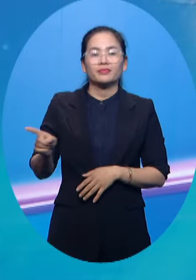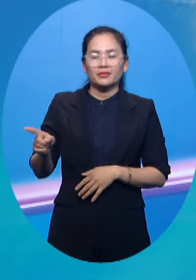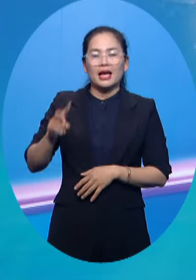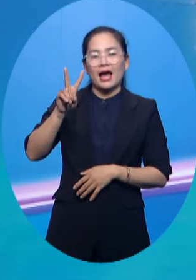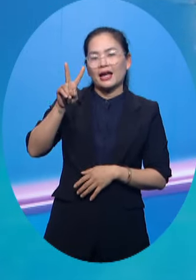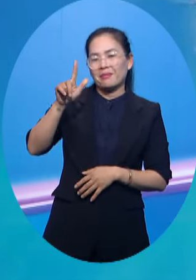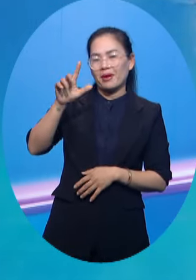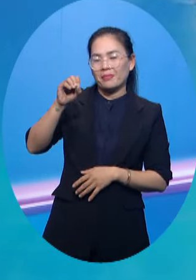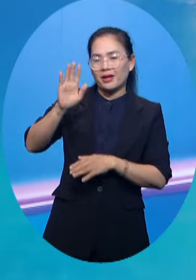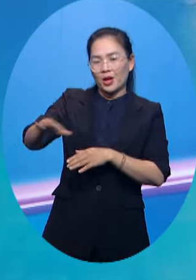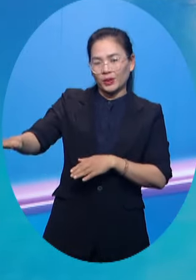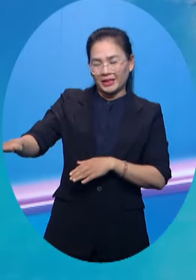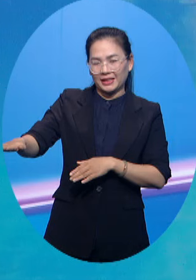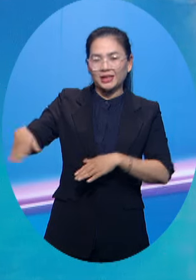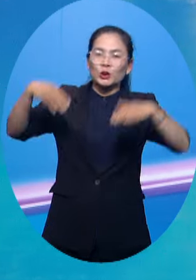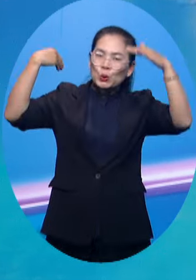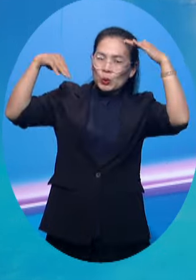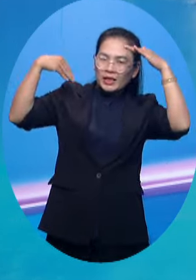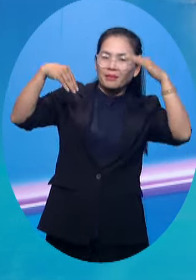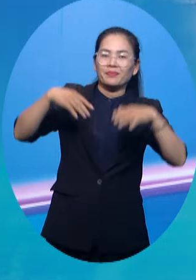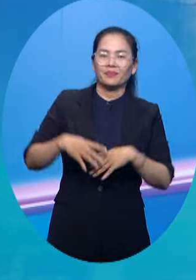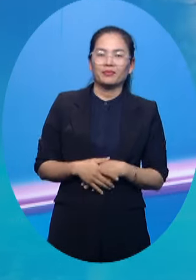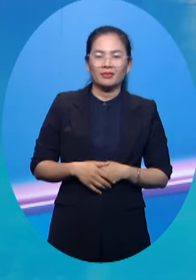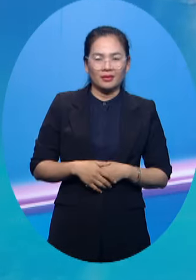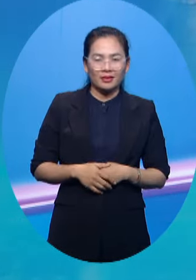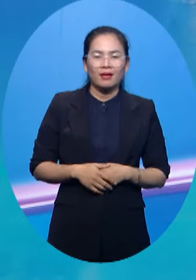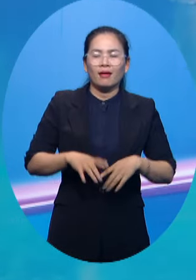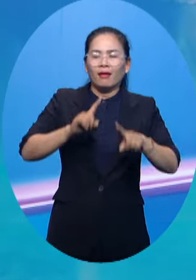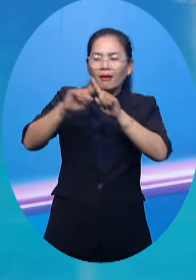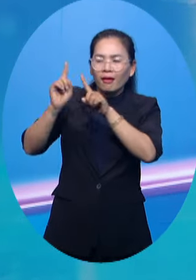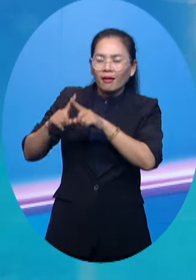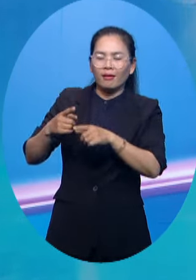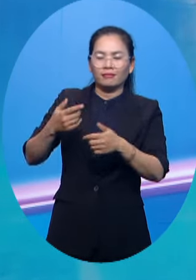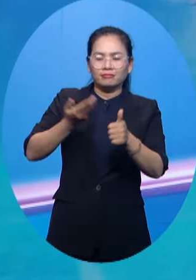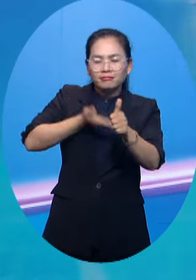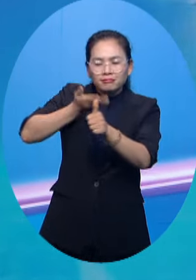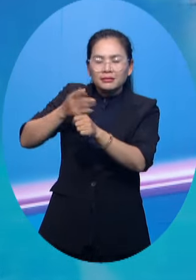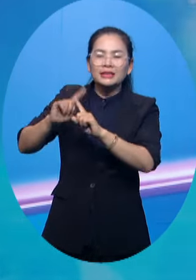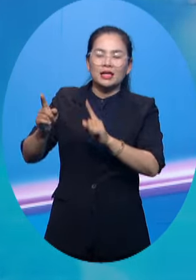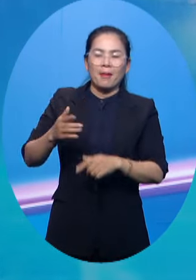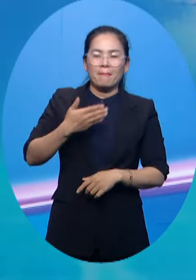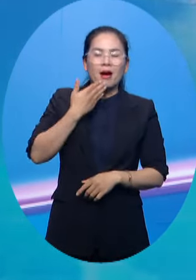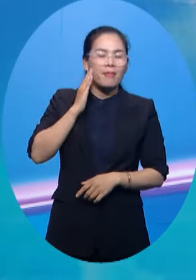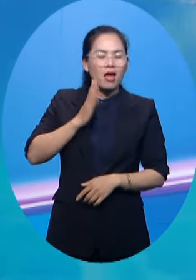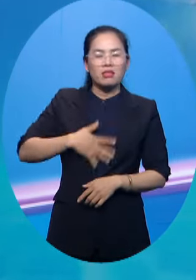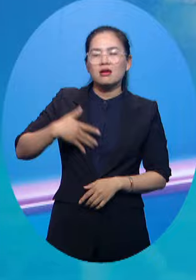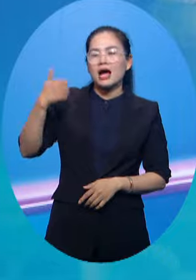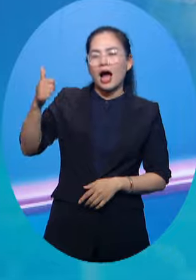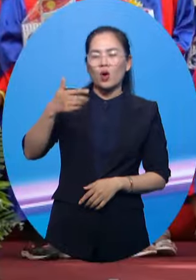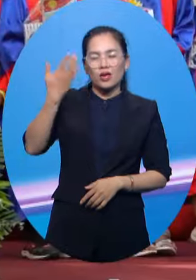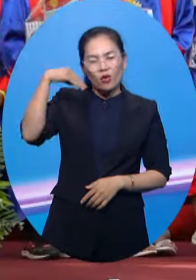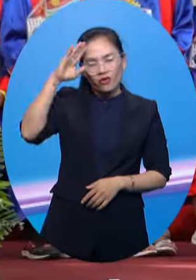khóa 2019-2024 đã tỏa sáng với sự khác biệt riêng và là niềm tự hào của ba mẹ và thầy cô.